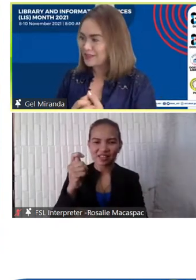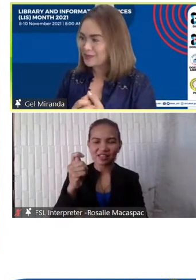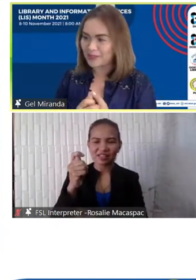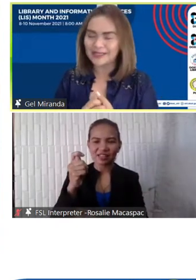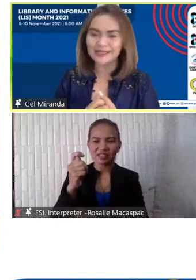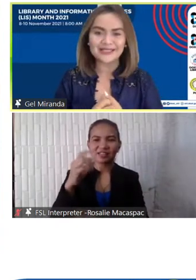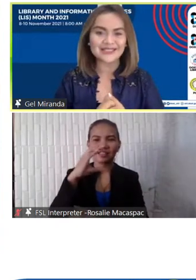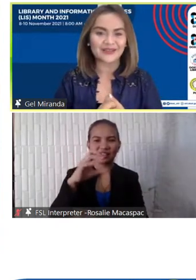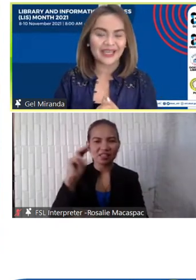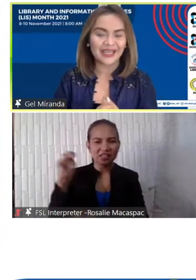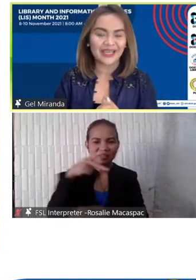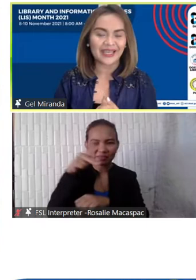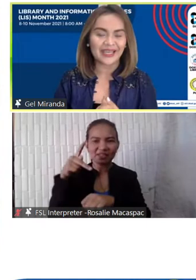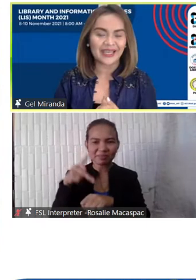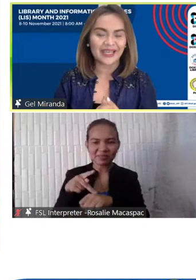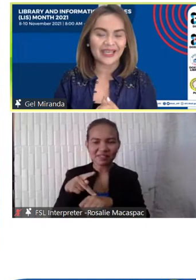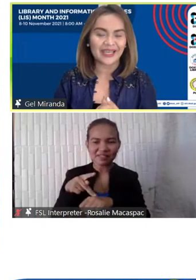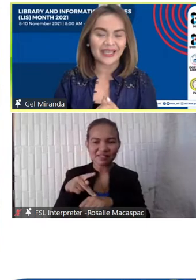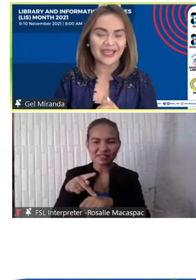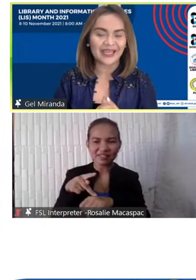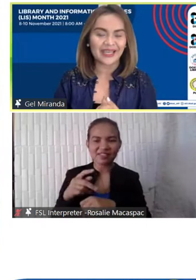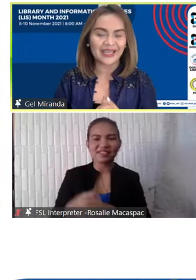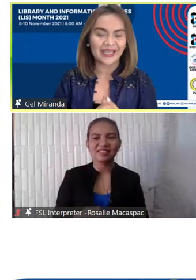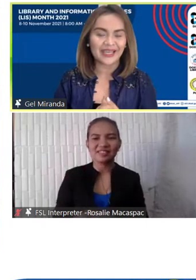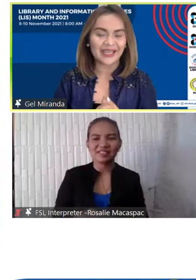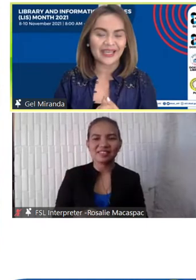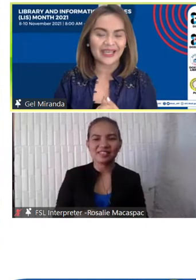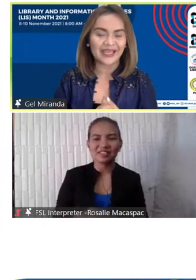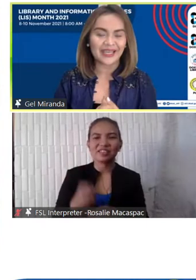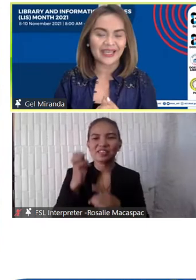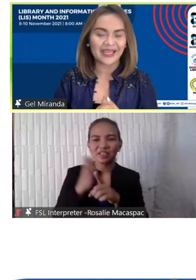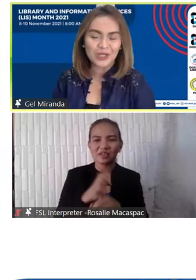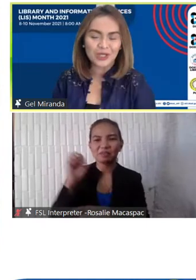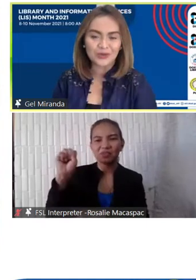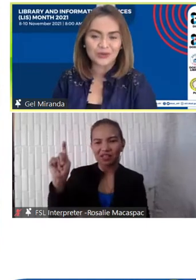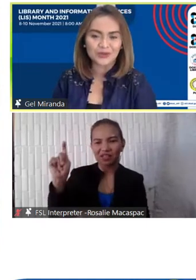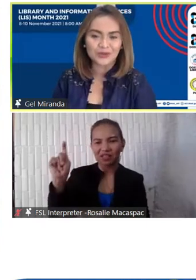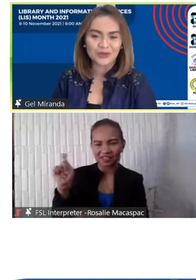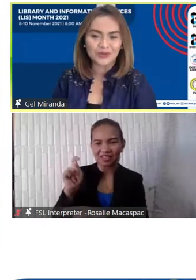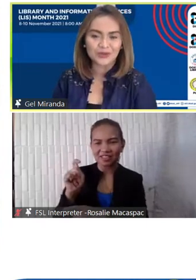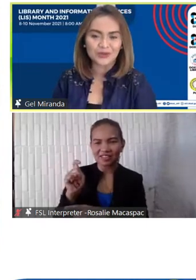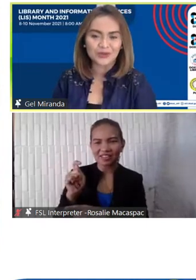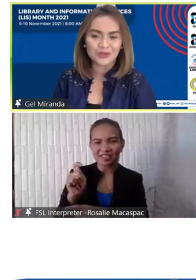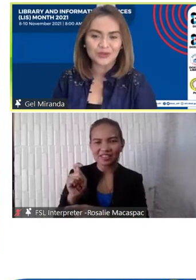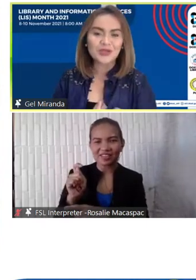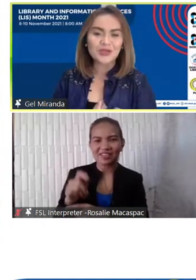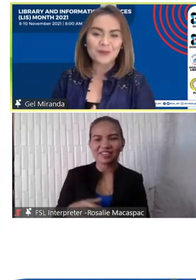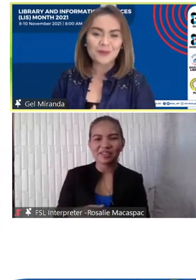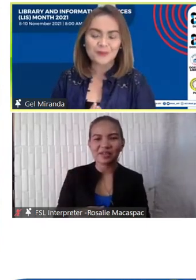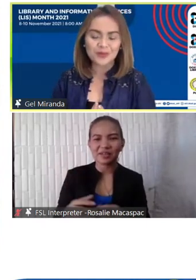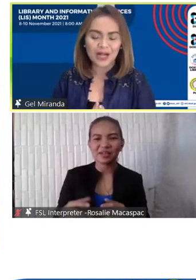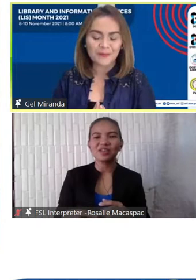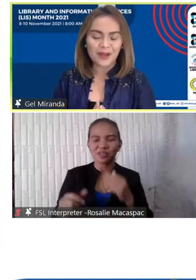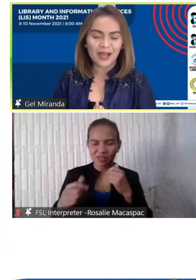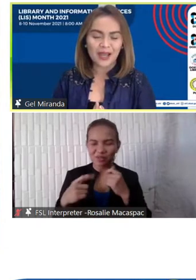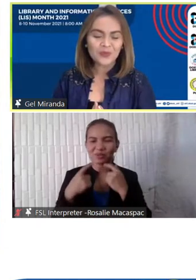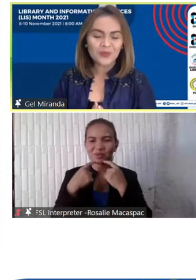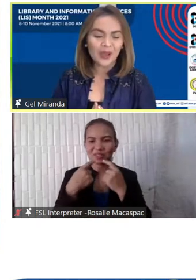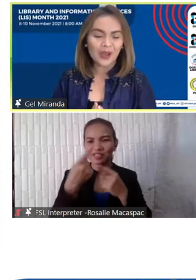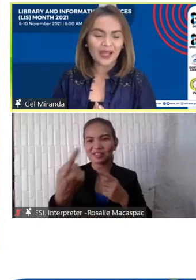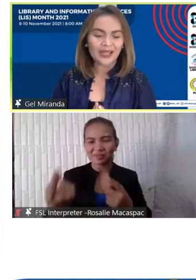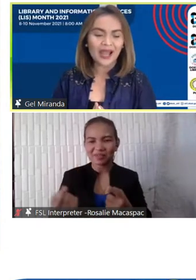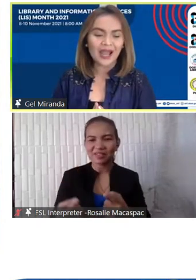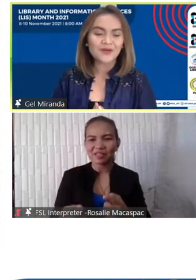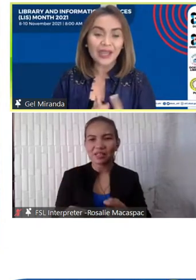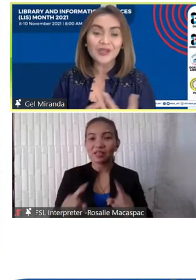CNN Philippines. Okay? So every Saturday po yung mga kaibigan, pinopromote ko na agad. Ito naman yung mga